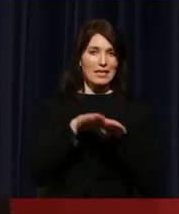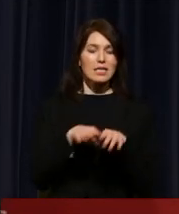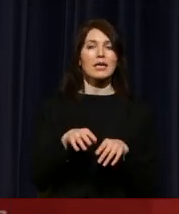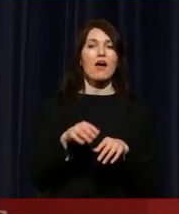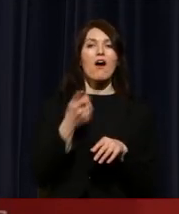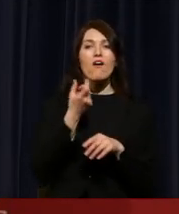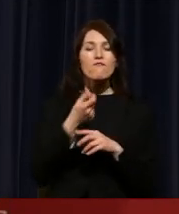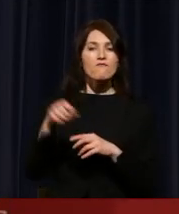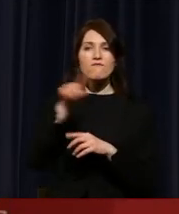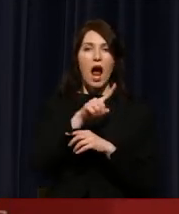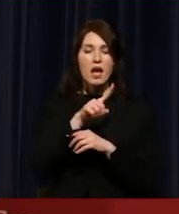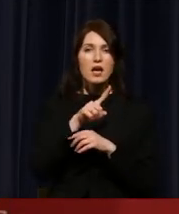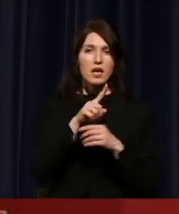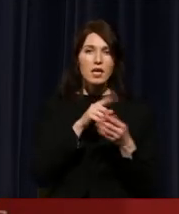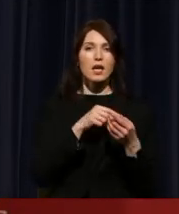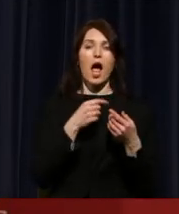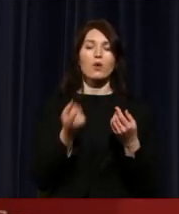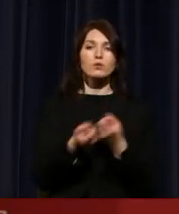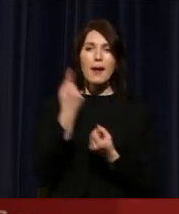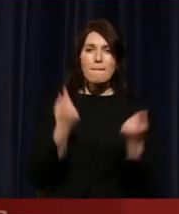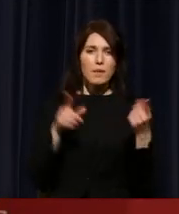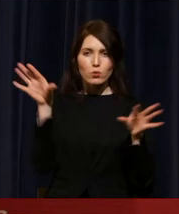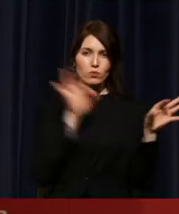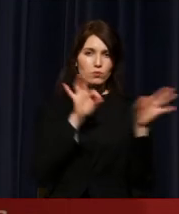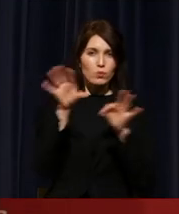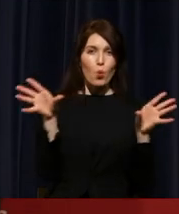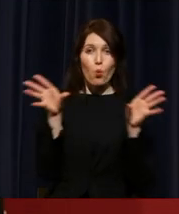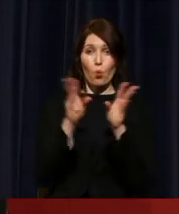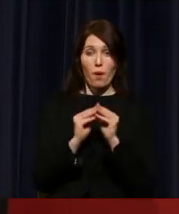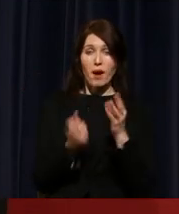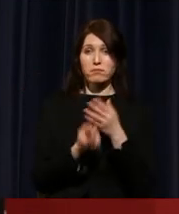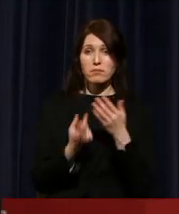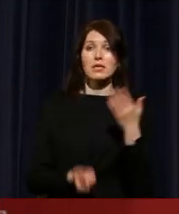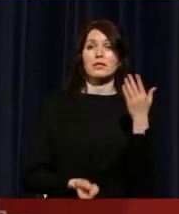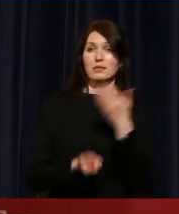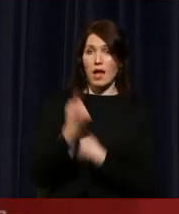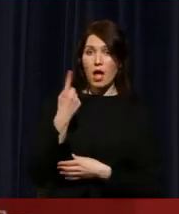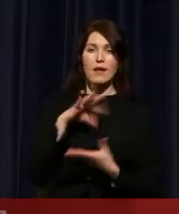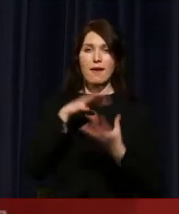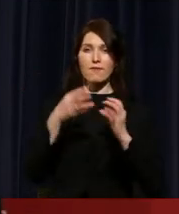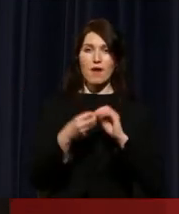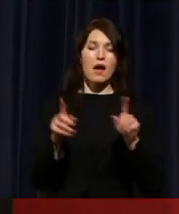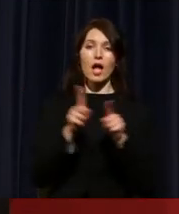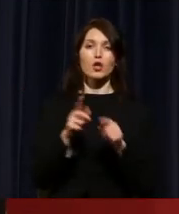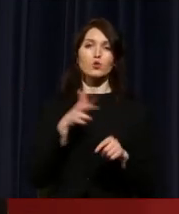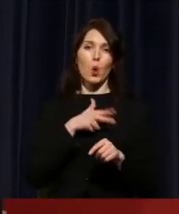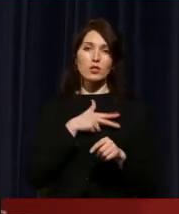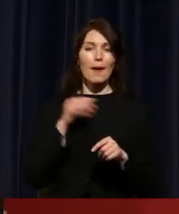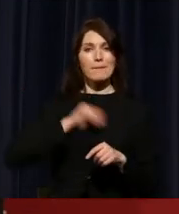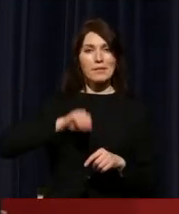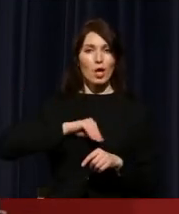savilkt vairākus pavedienus kopā, atrast to cēloni, iemeslu, ņemt vērā arī sociālos